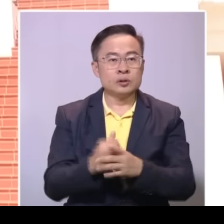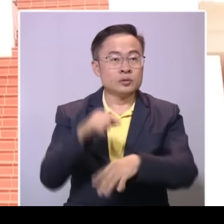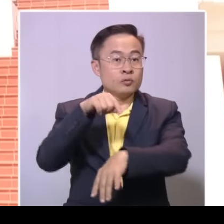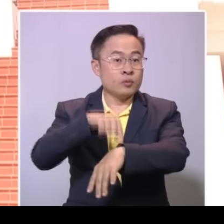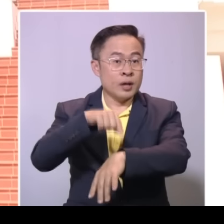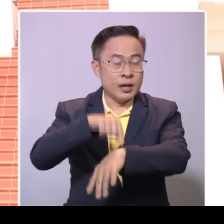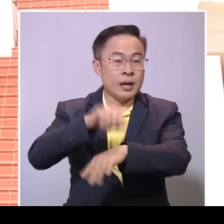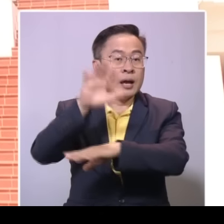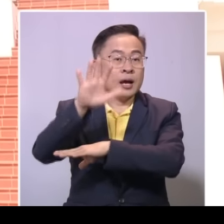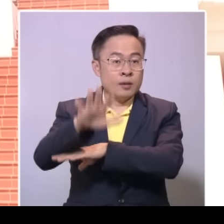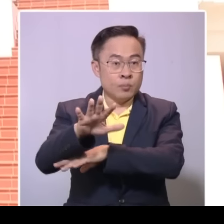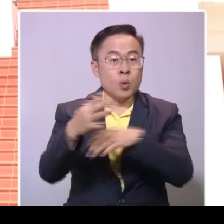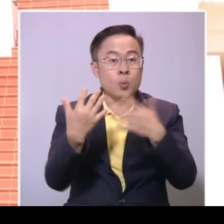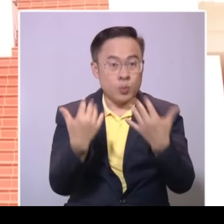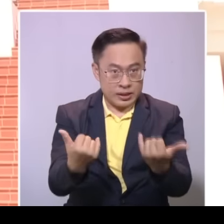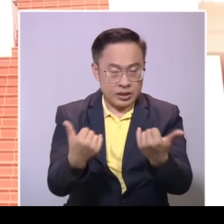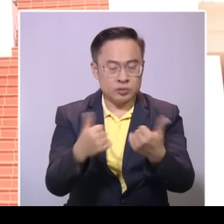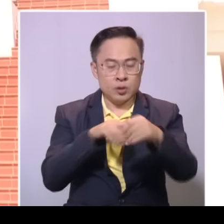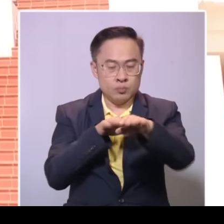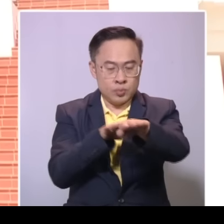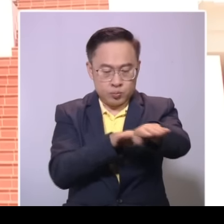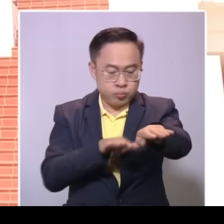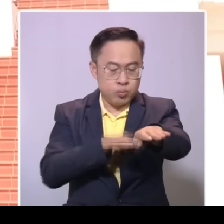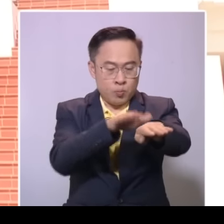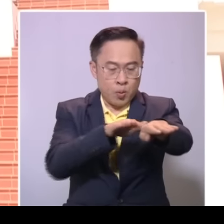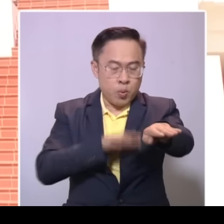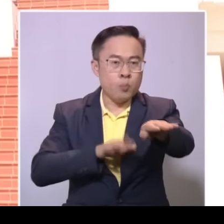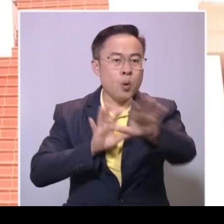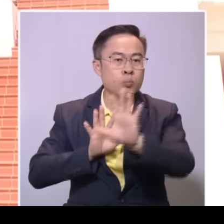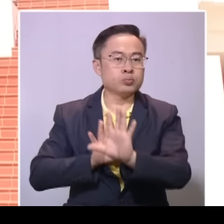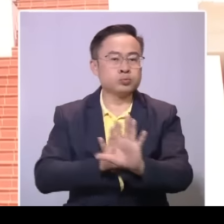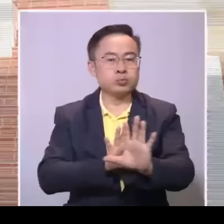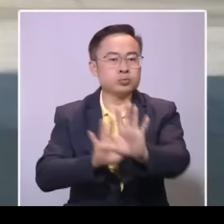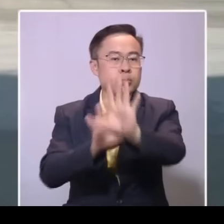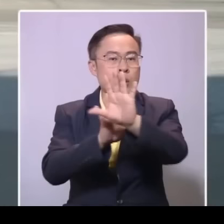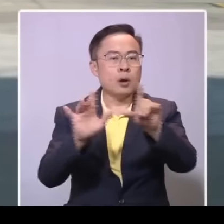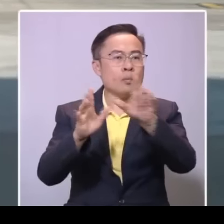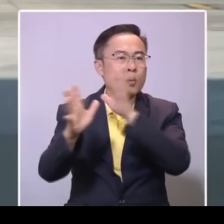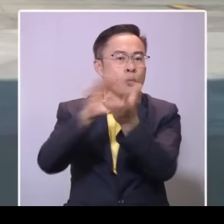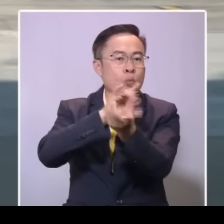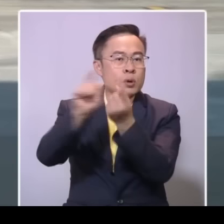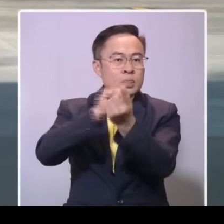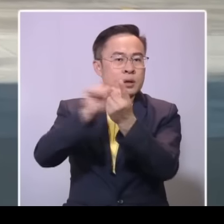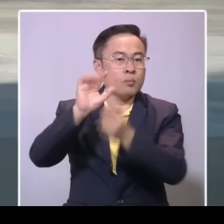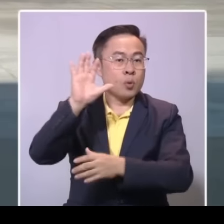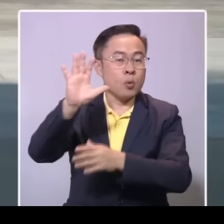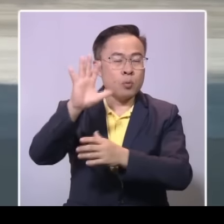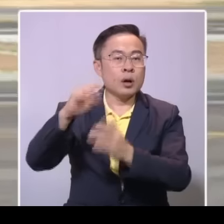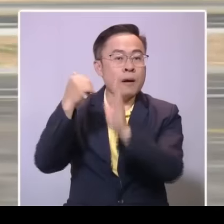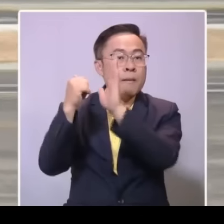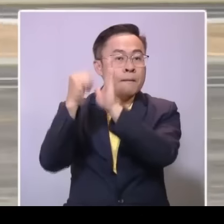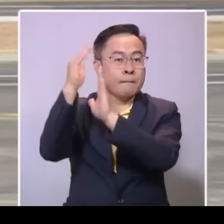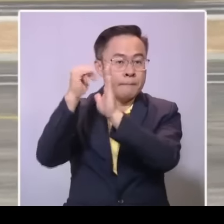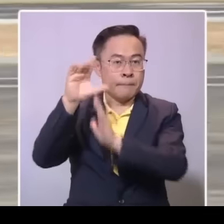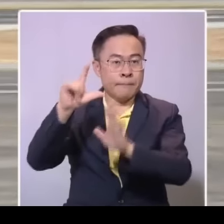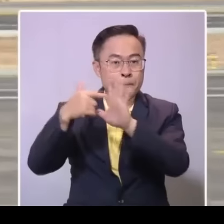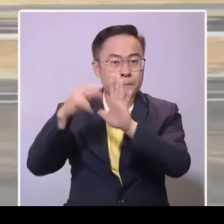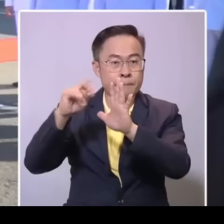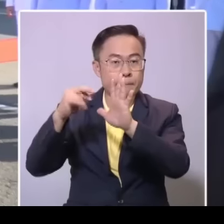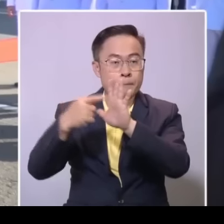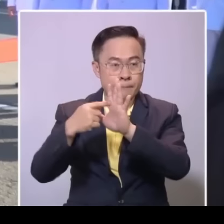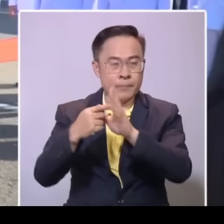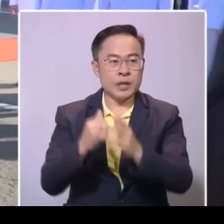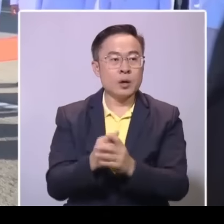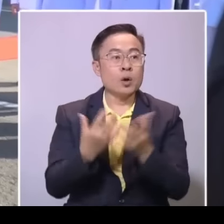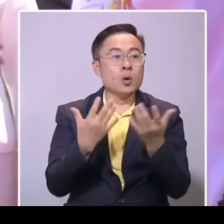17:00นค่ะจะมีริ้วขบวนแหบแบบล้านนาอย่างยิ่งใหญ่ค่ะพระบรมสารีริกธาตุ